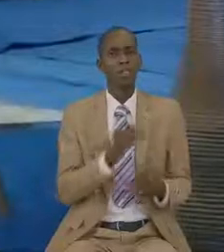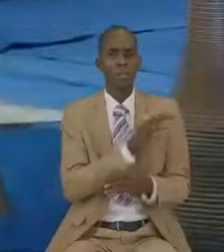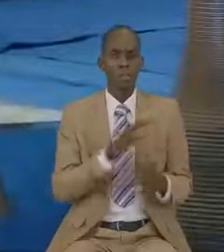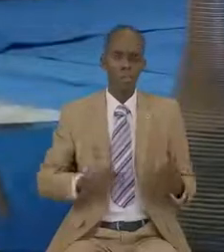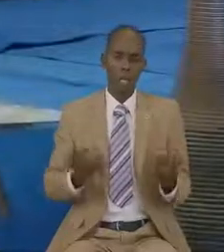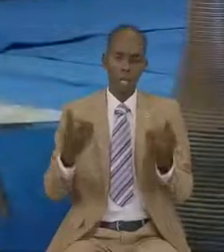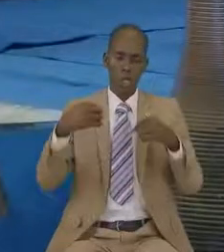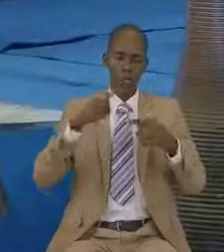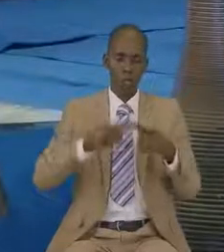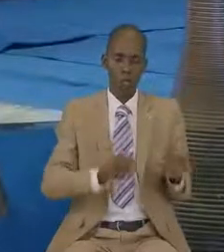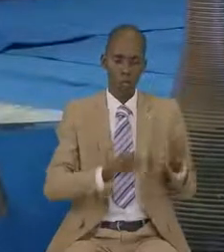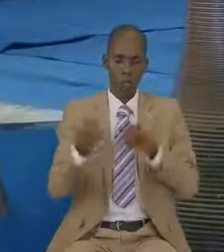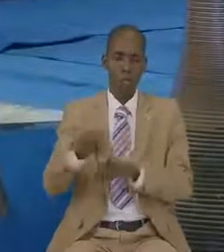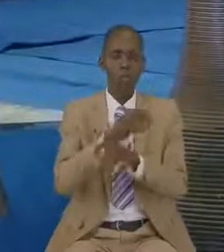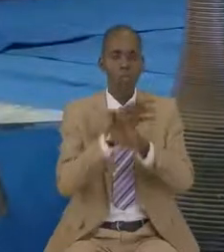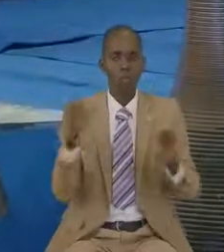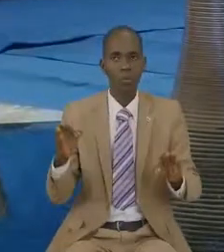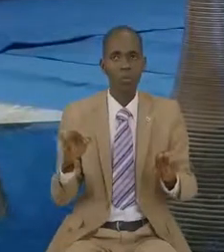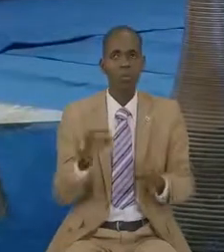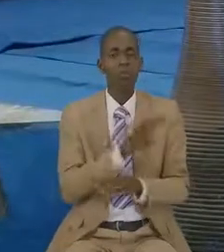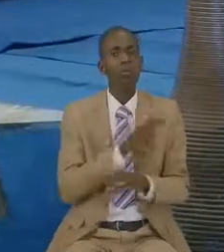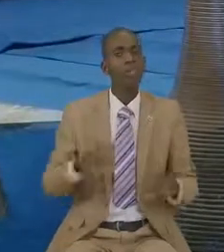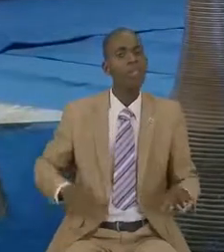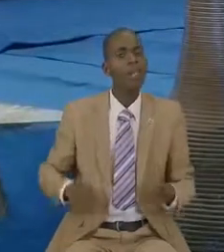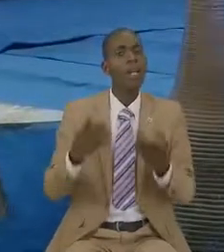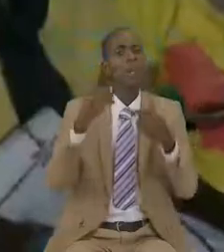t'affranchir. Il vient m'affranchir.